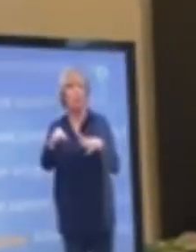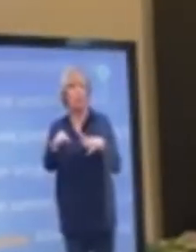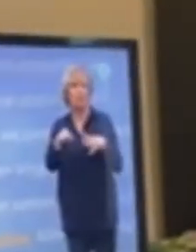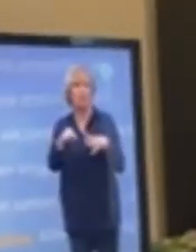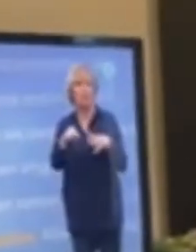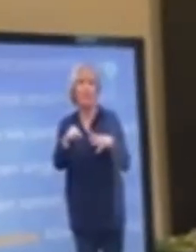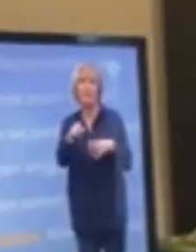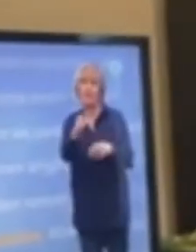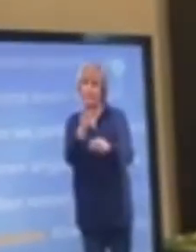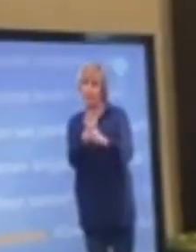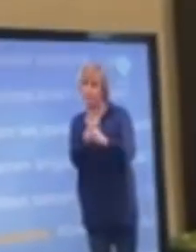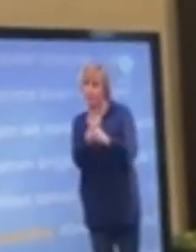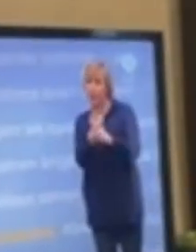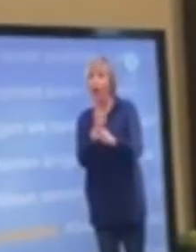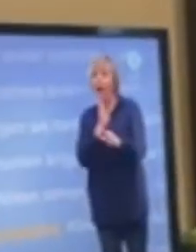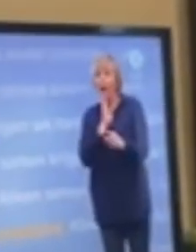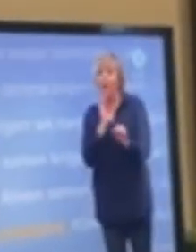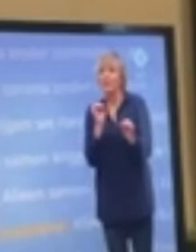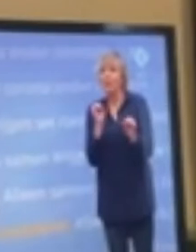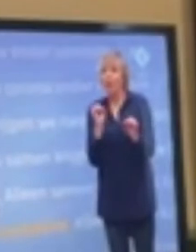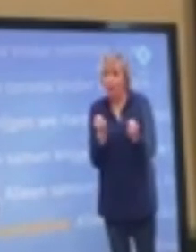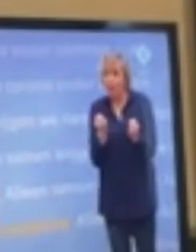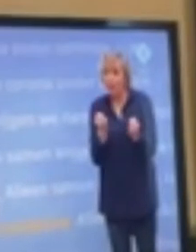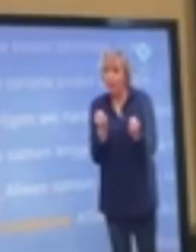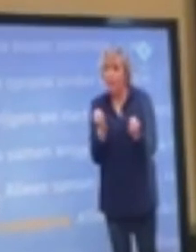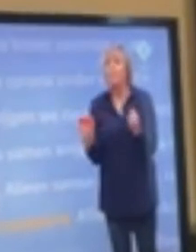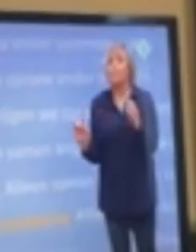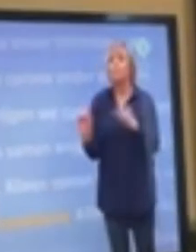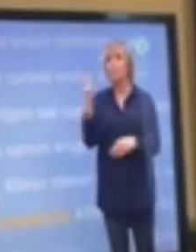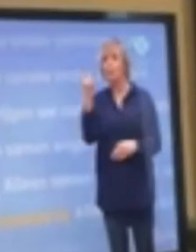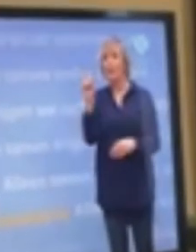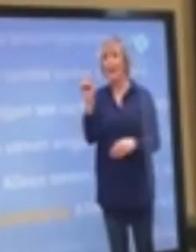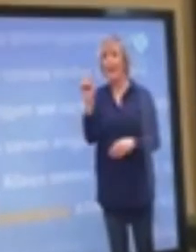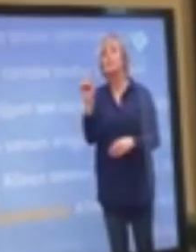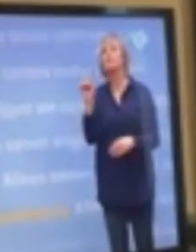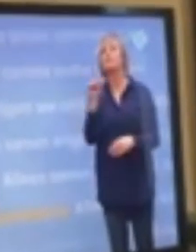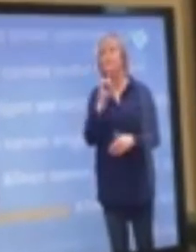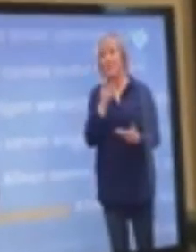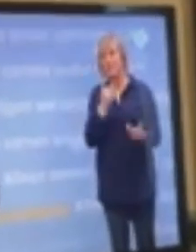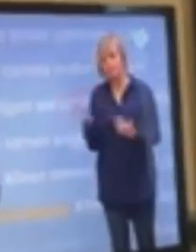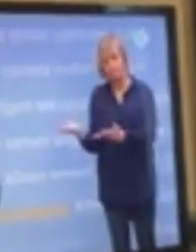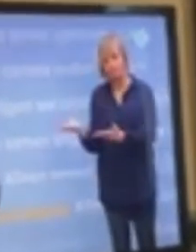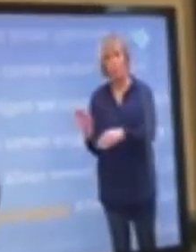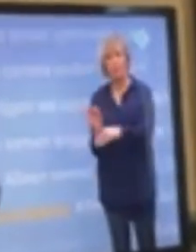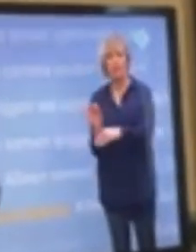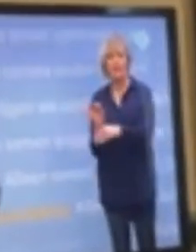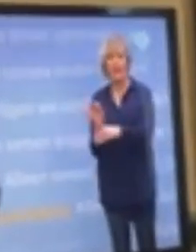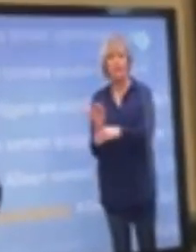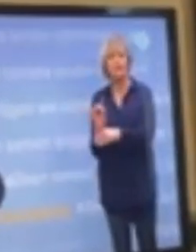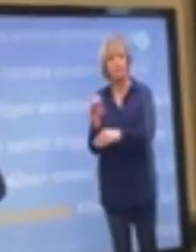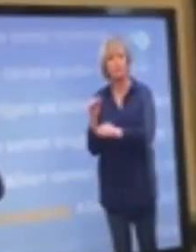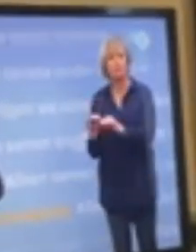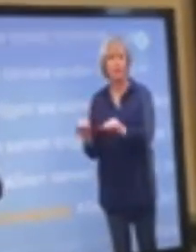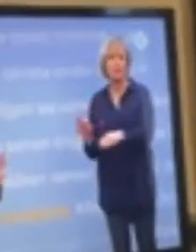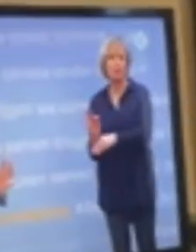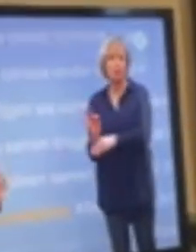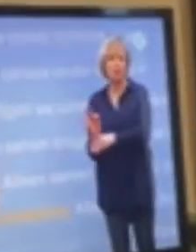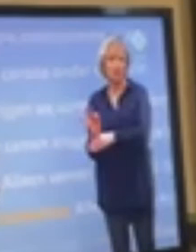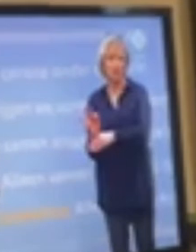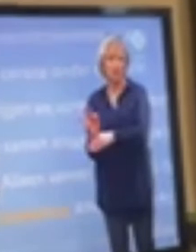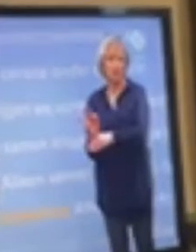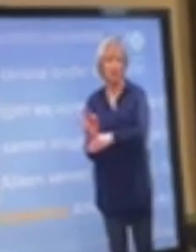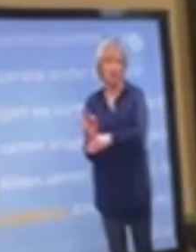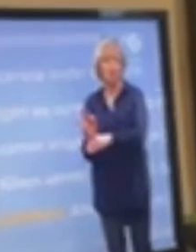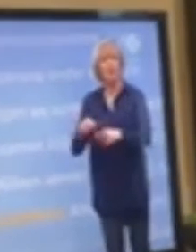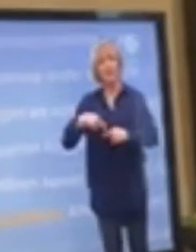dat als er weer wat kan, absoluut het onderwijs prioriteit heeft. En dan binnen het onderwijs, het basisonderwijs. Maar natuurlijk daarna, wij komen